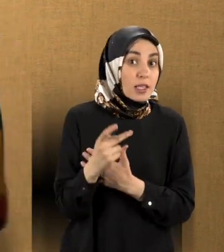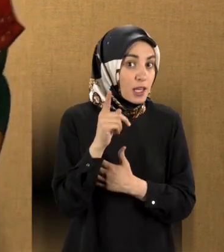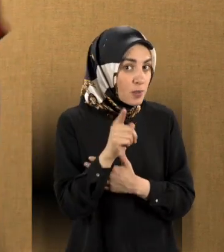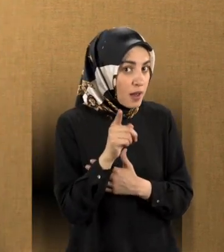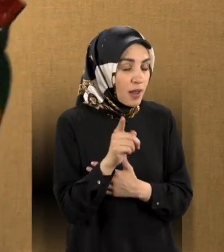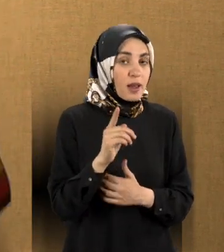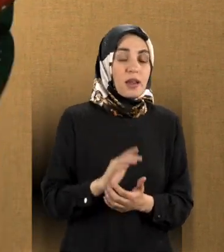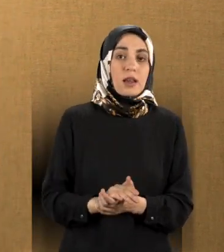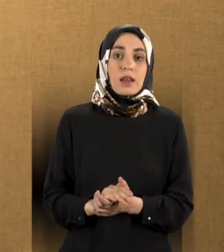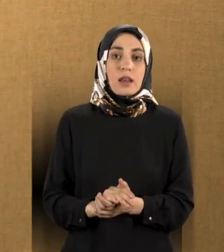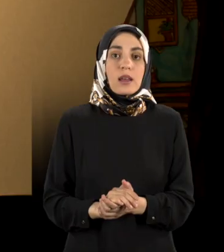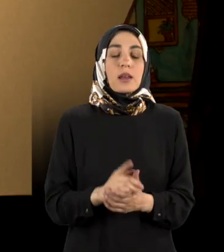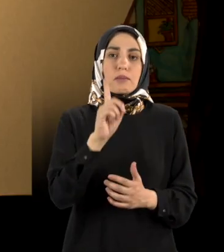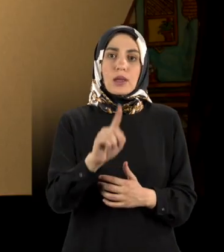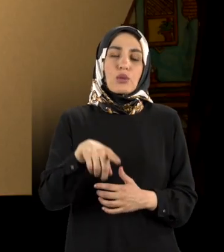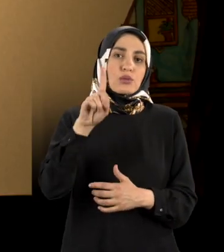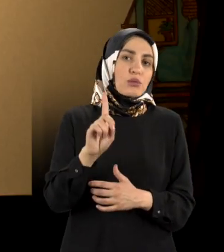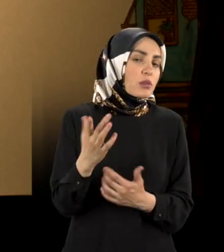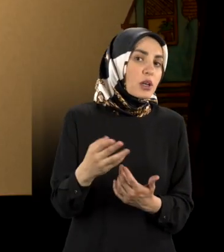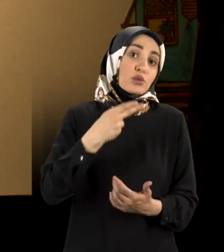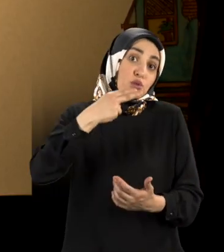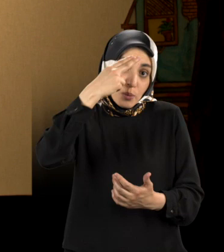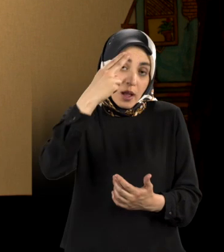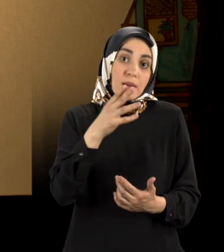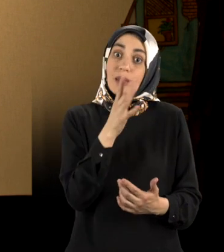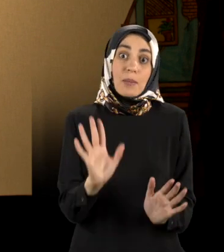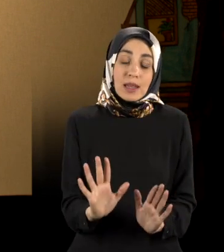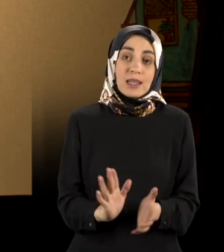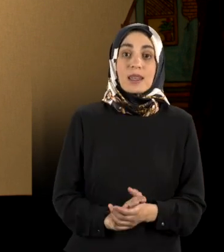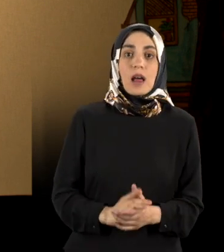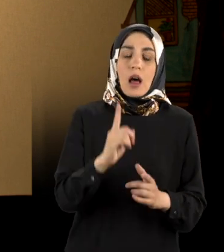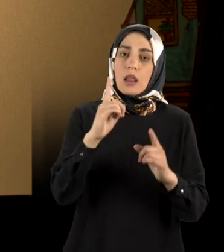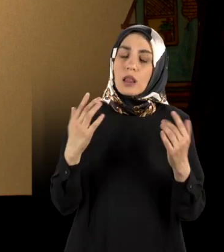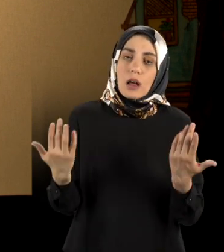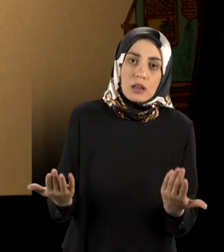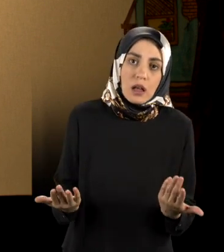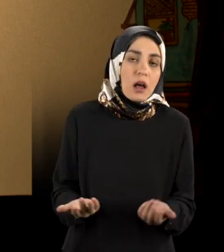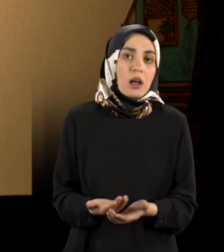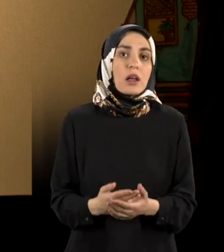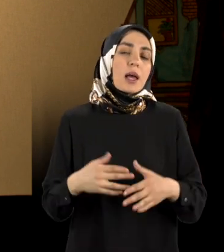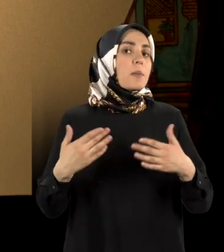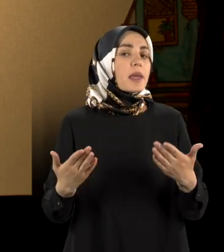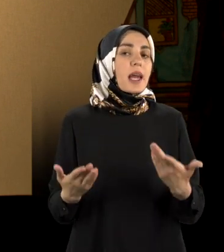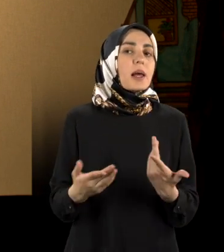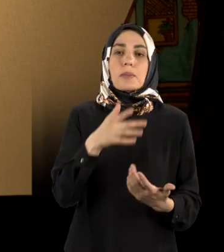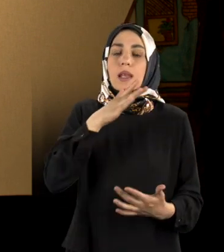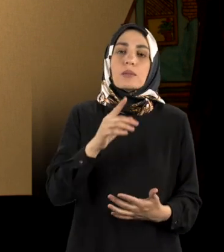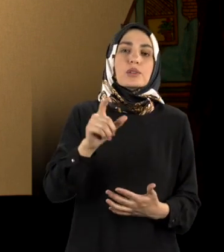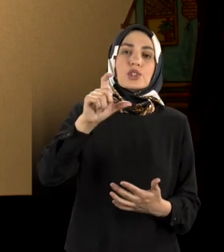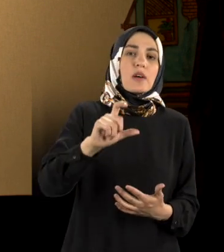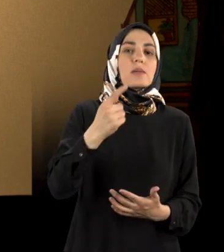düşün zora mızıkçılık yapma Ne kaldı bir gün bildim Cuma bilemedim Allah Allah